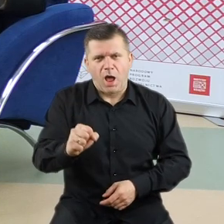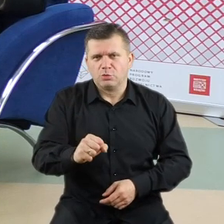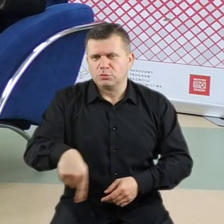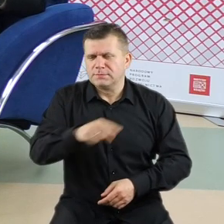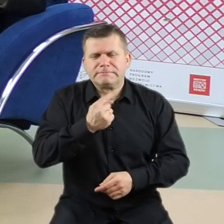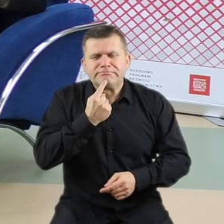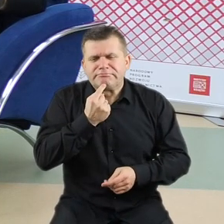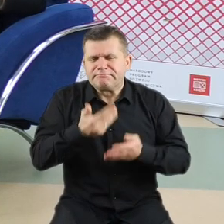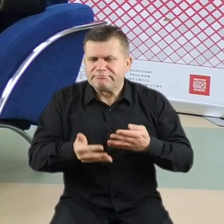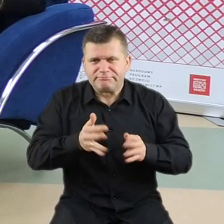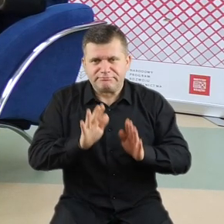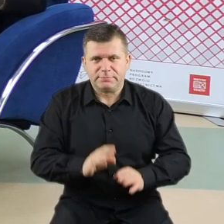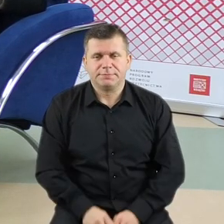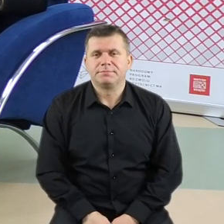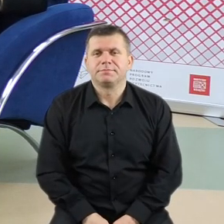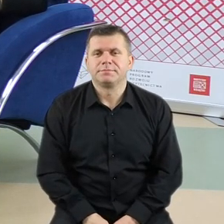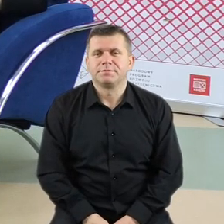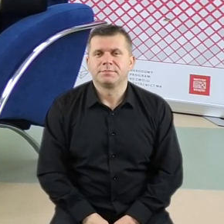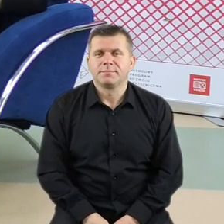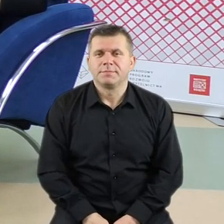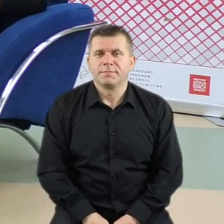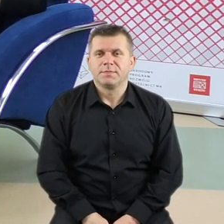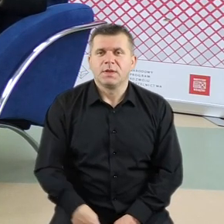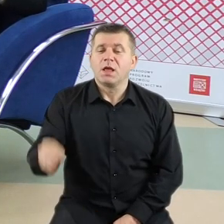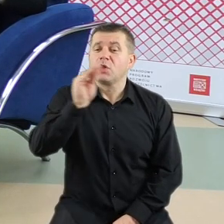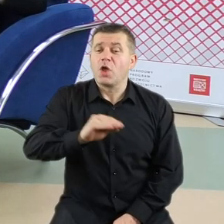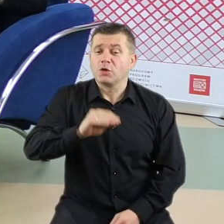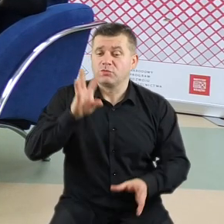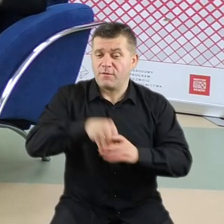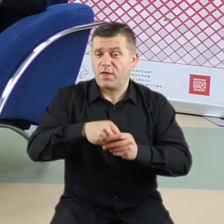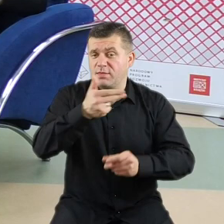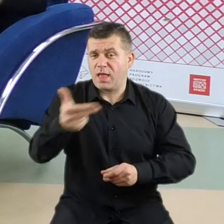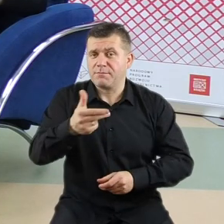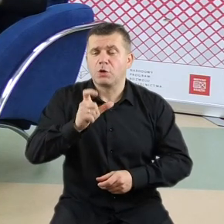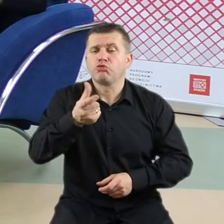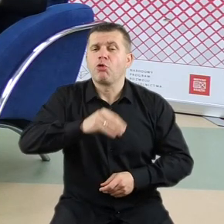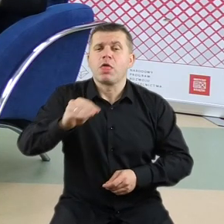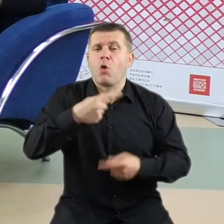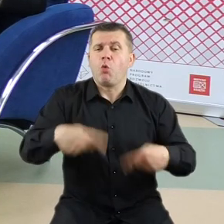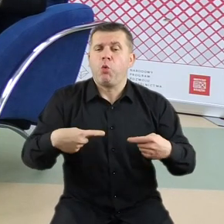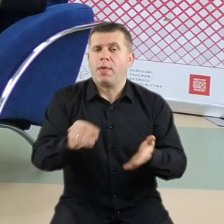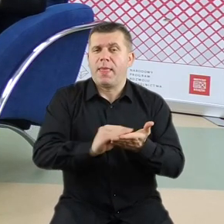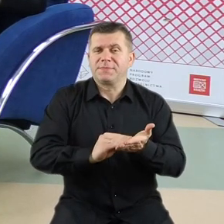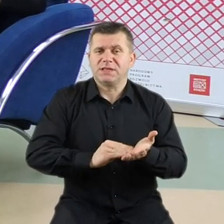bardzo malutko. No to jeszcze w temacie tego, czego nie napisałaś.